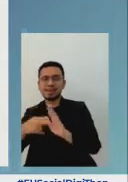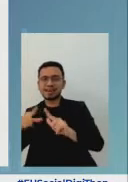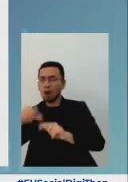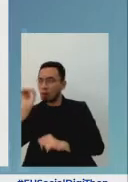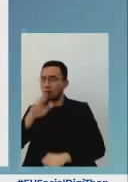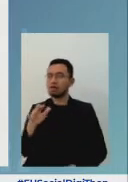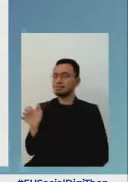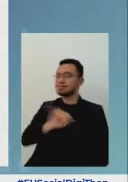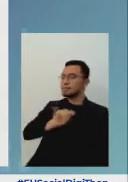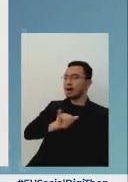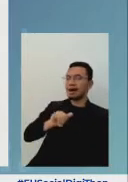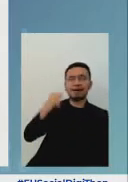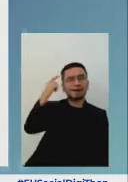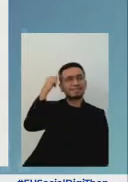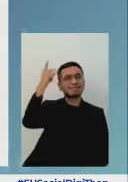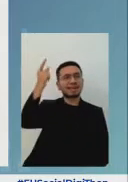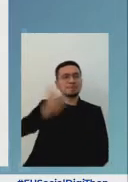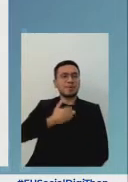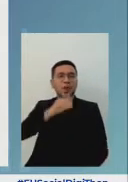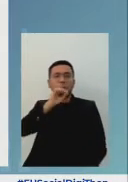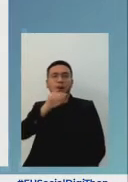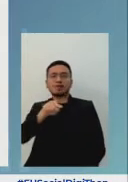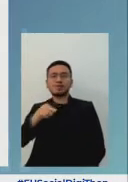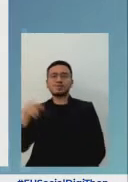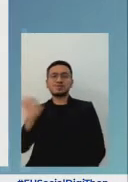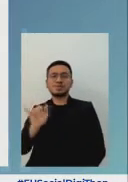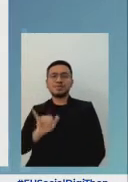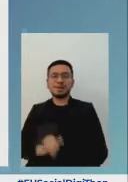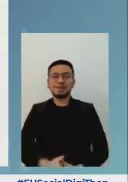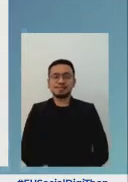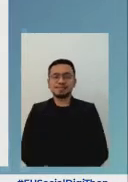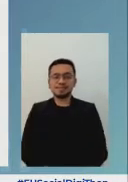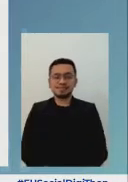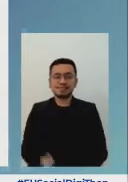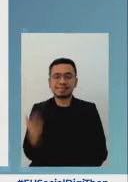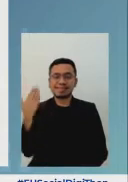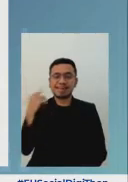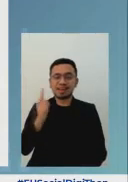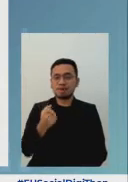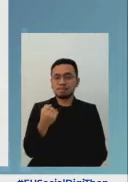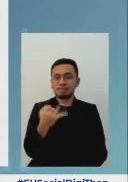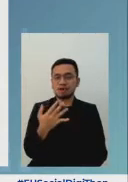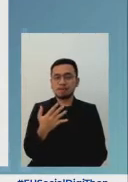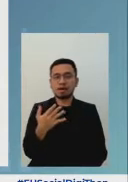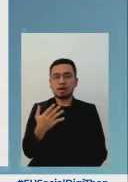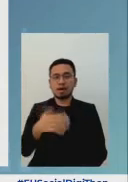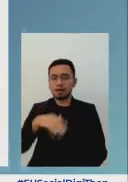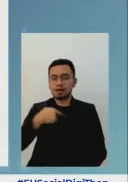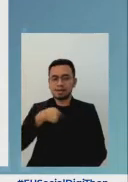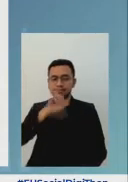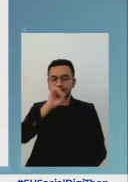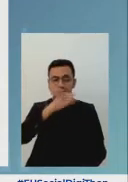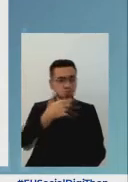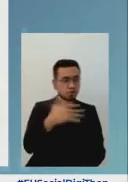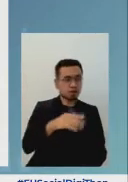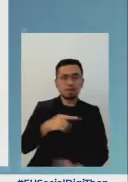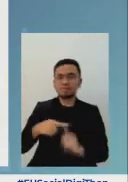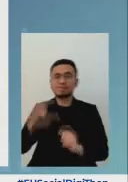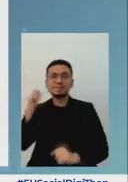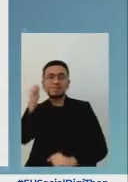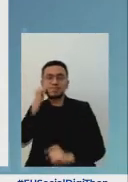Nah jadi memang tadi ada beberapa hal yang juga sudah dijelaskan dengan luar biasa